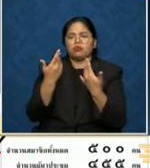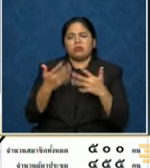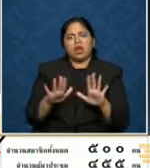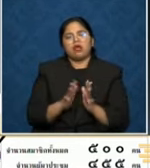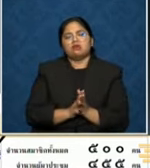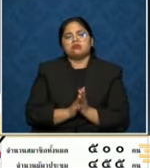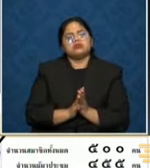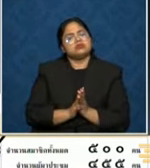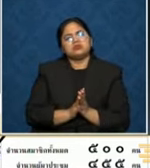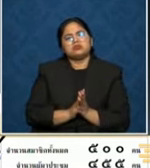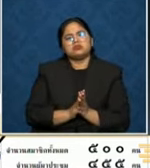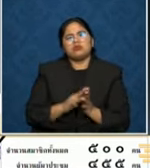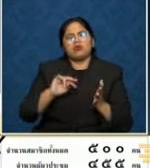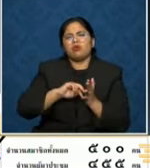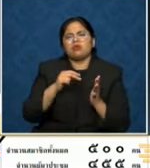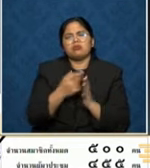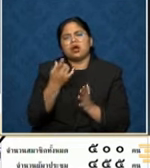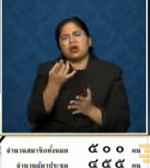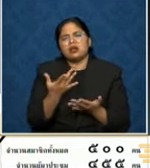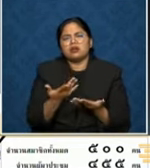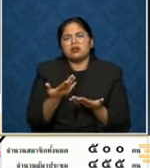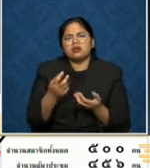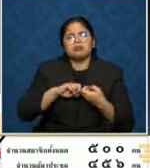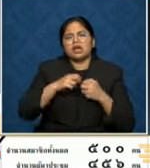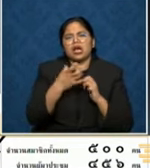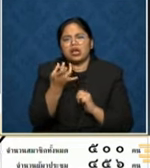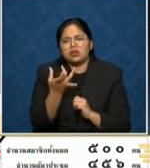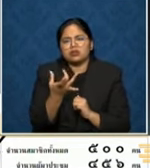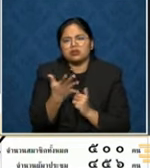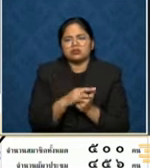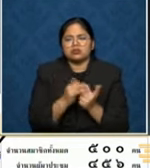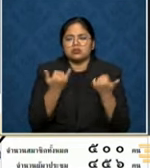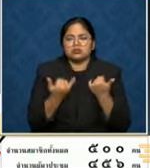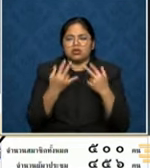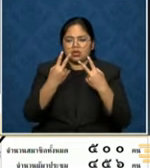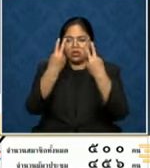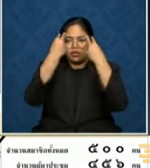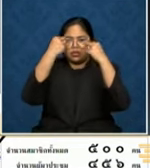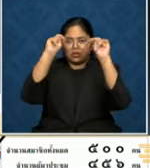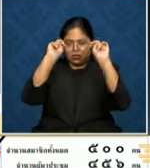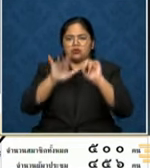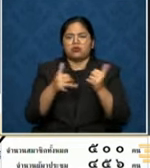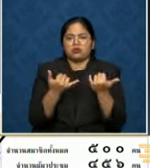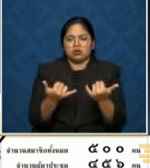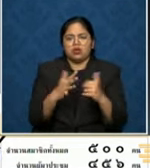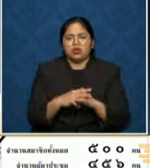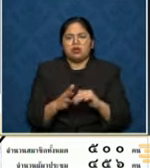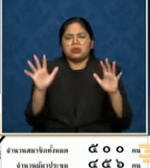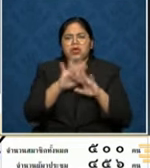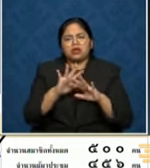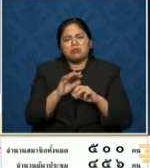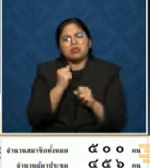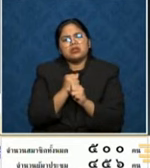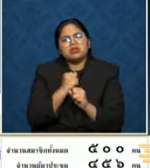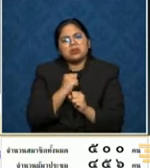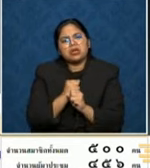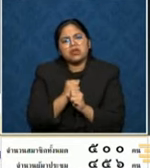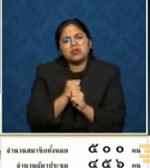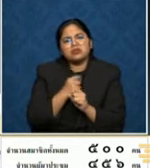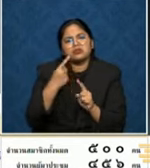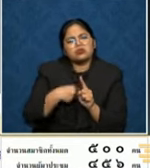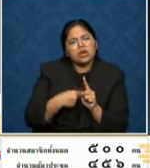อกว่าแบบนี้เนี่ยมันเป็นเพราะว่าท่านนายกรัฐมนตรีเนี่ยเป็นนายกรัฐมนตรีแบบพาร์ทไทม์หรือเปล่าส่